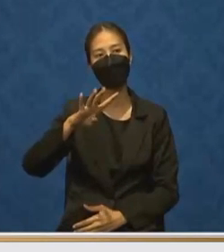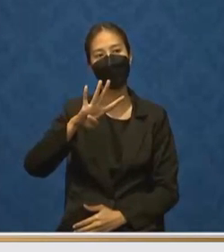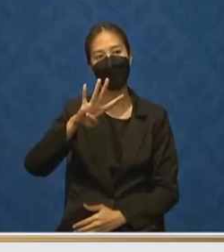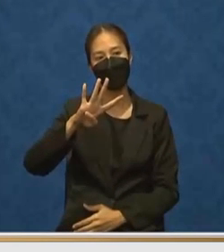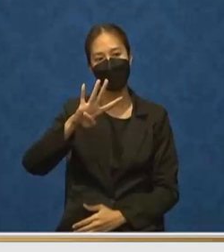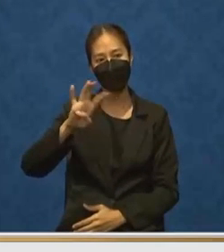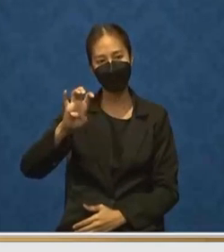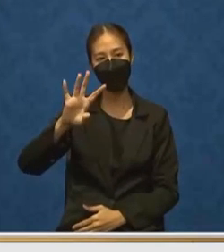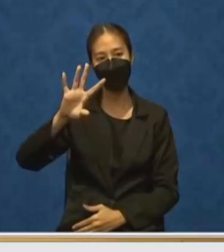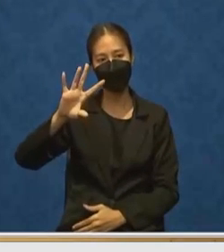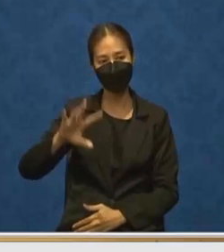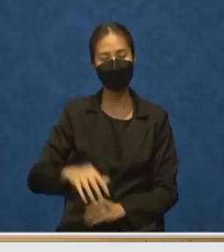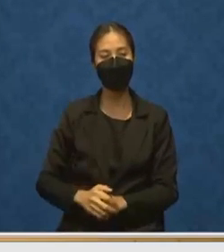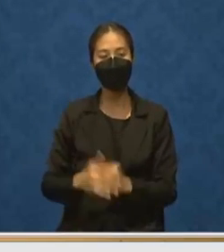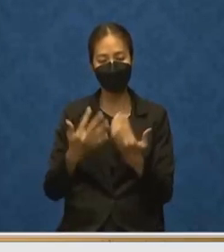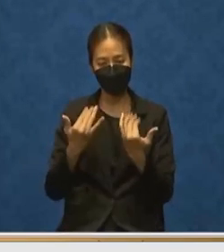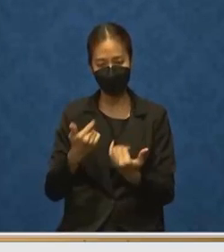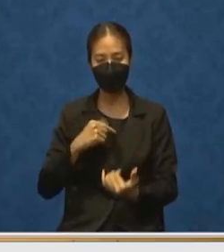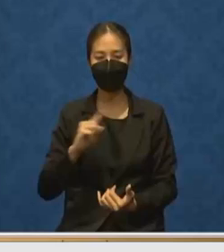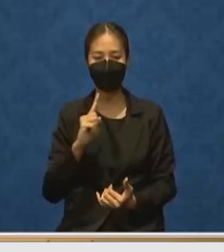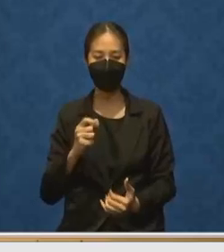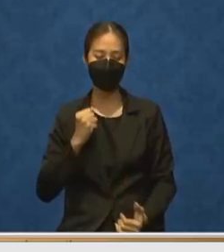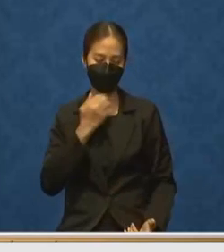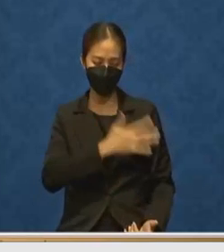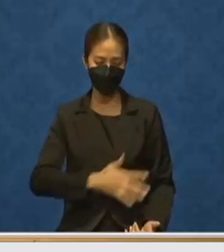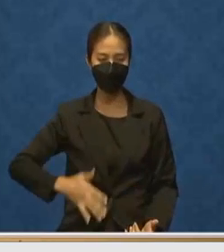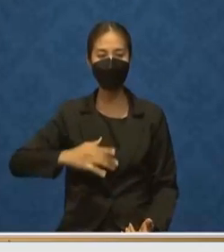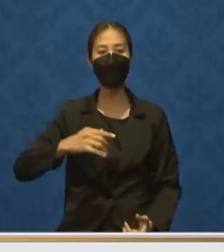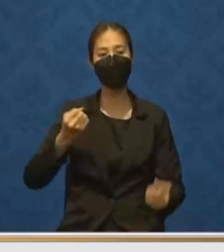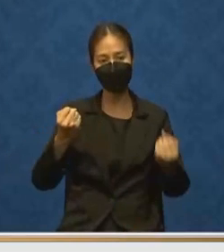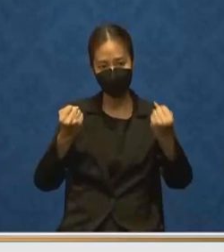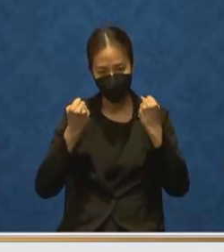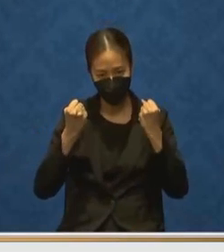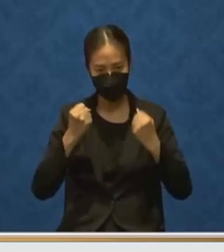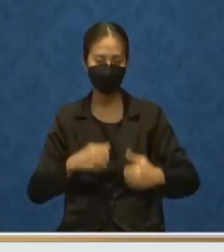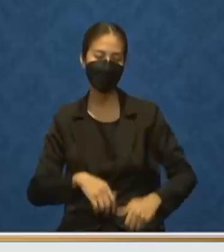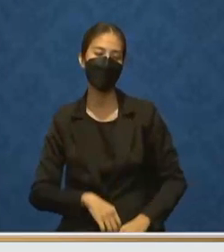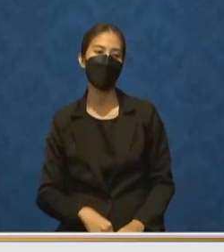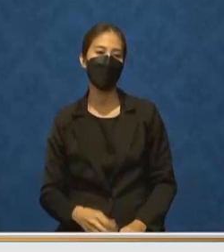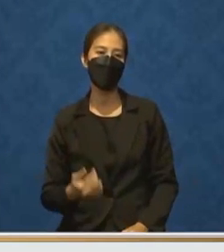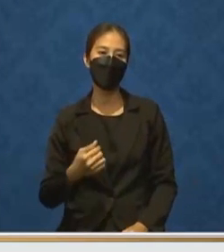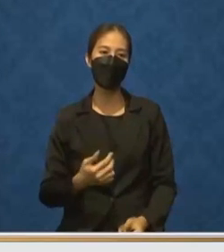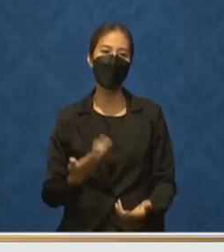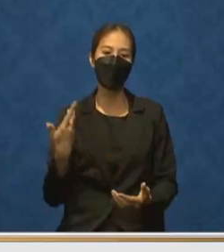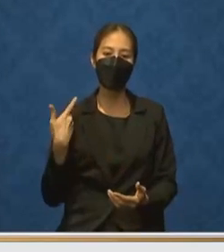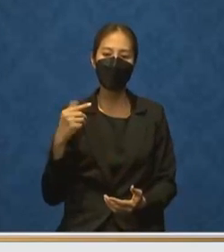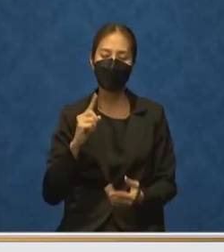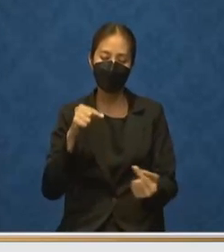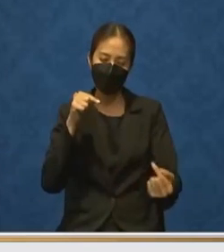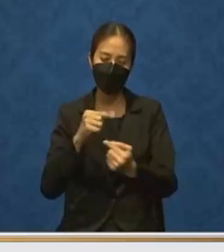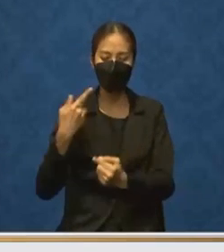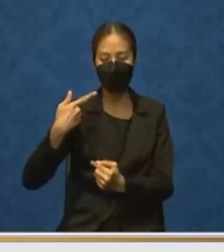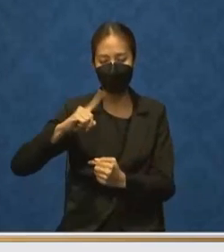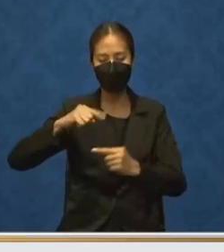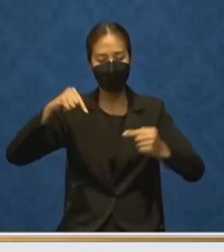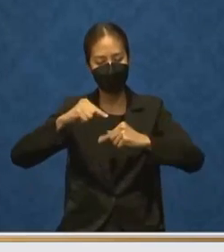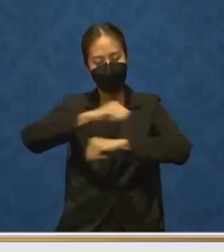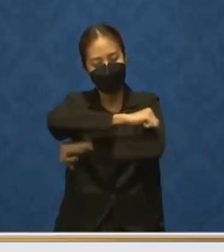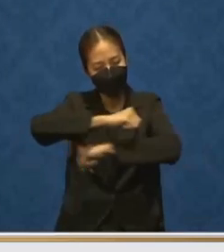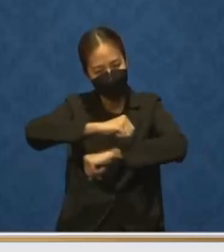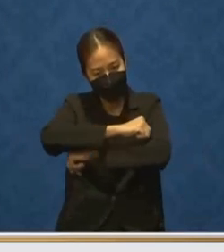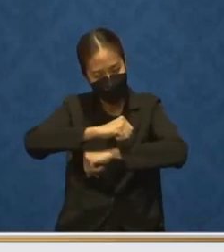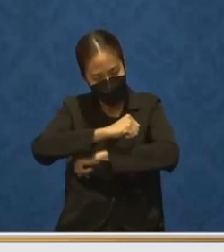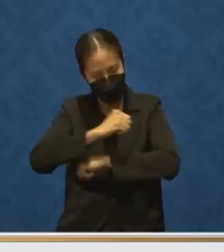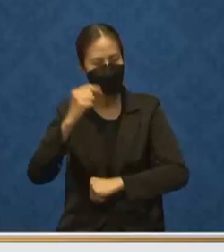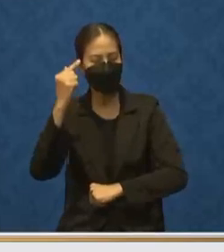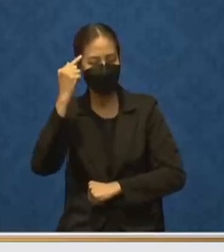1,934.3 ล้านบาทเพื่อให้คนไทยมีสุขภาพแข็งแรงมีวินัยมีน้ำใจนักกีฬาและตระหนักถึงประโยชน์ของการออกกำลังกายและการเล่นกีฬา